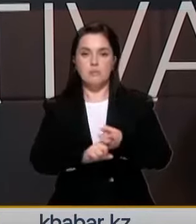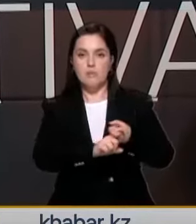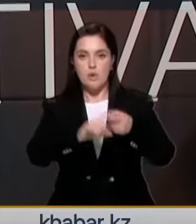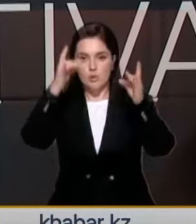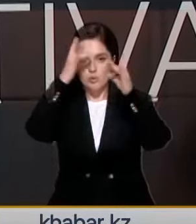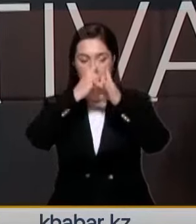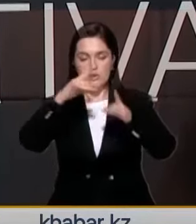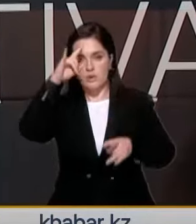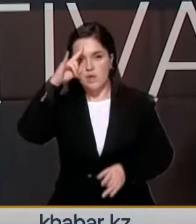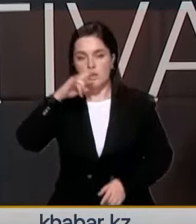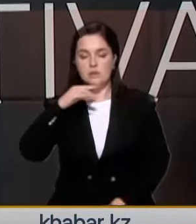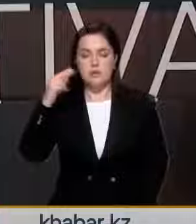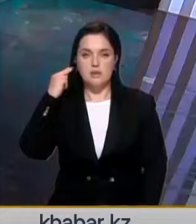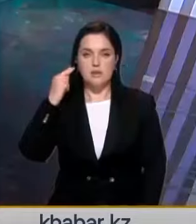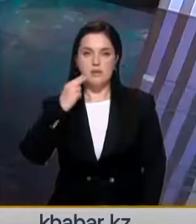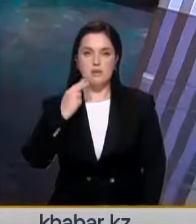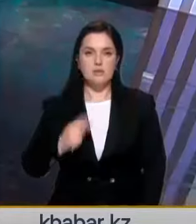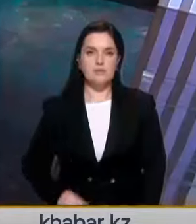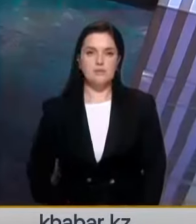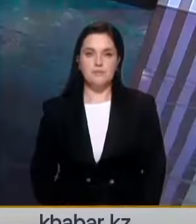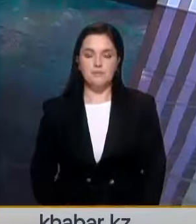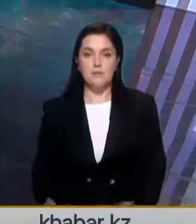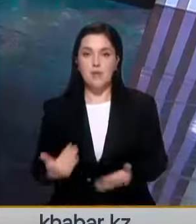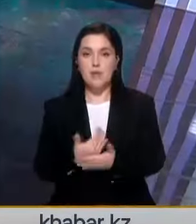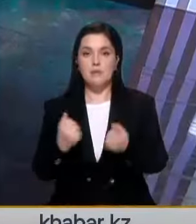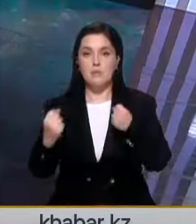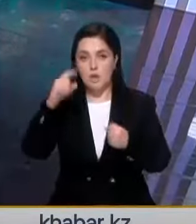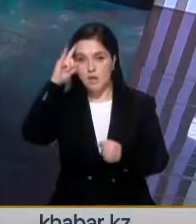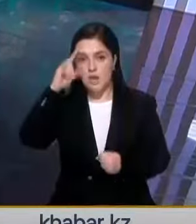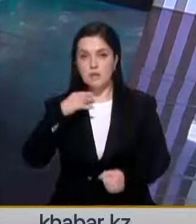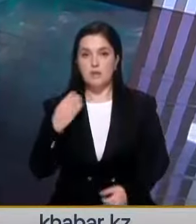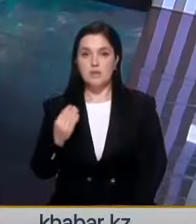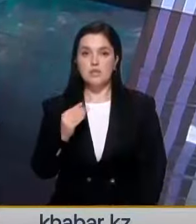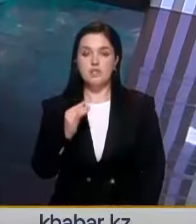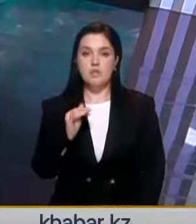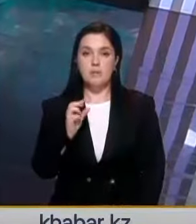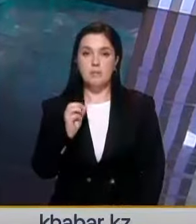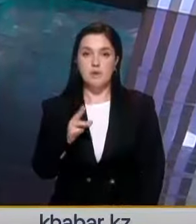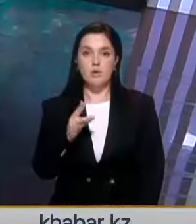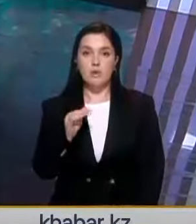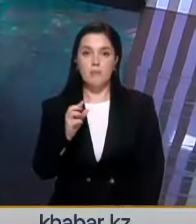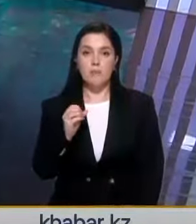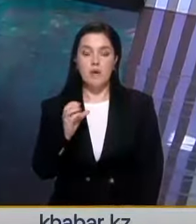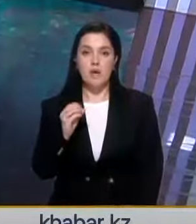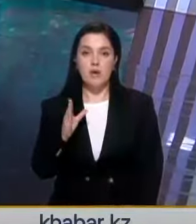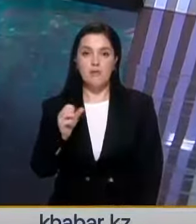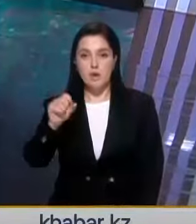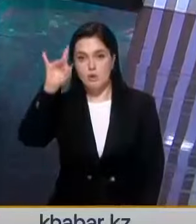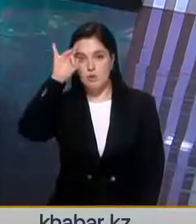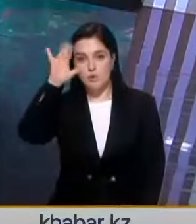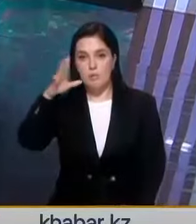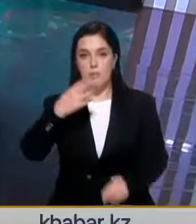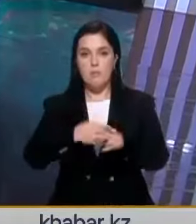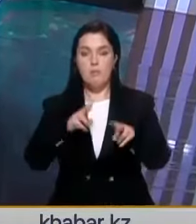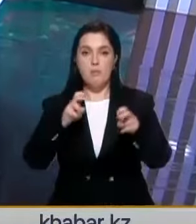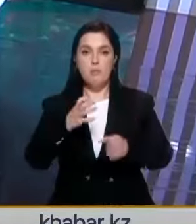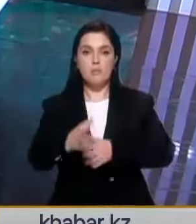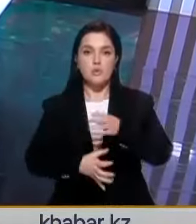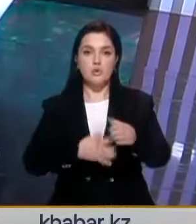между нашими странами к новостям спорта казахстанская теннисистка жебе куламбаева стала чемпионкой турнира под эгидой